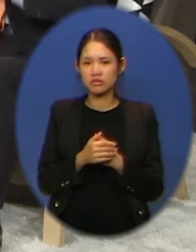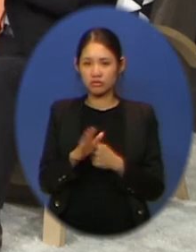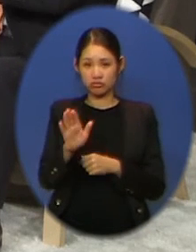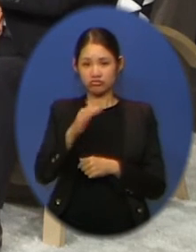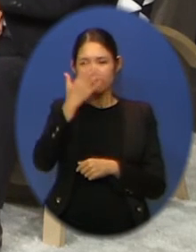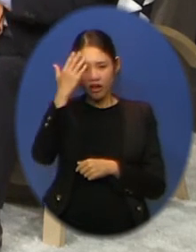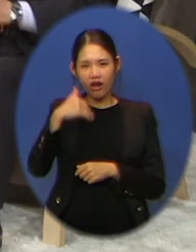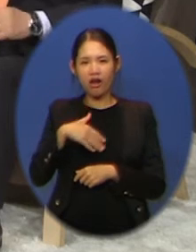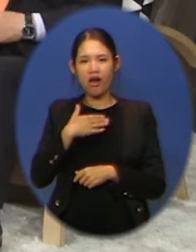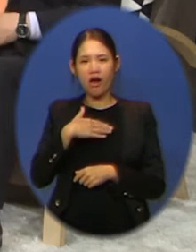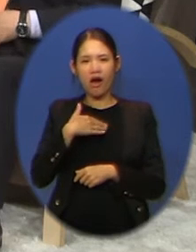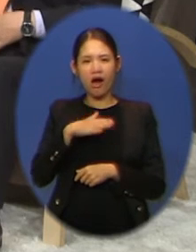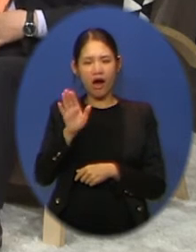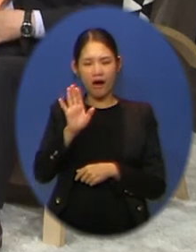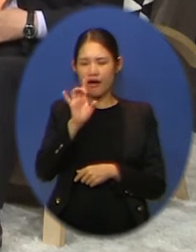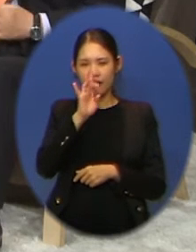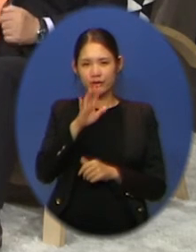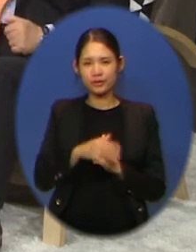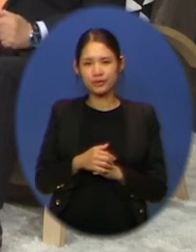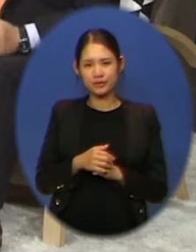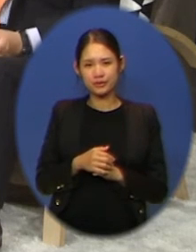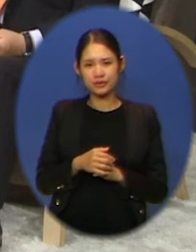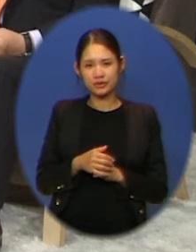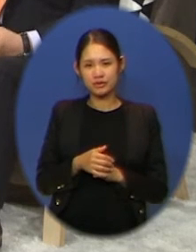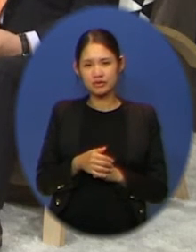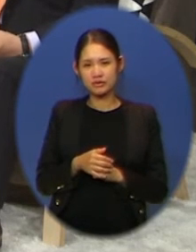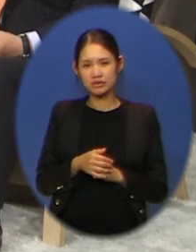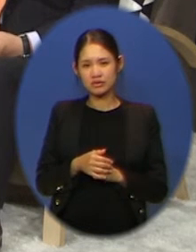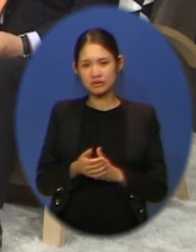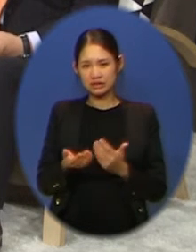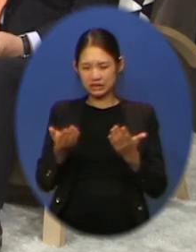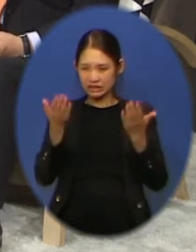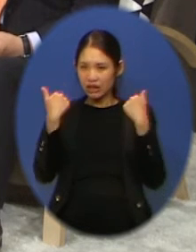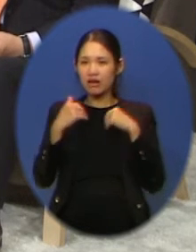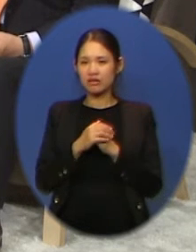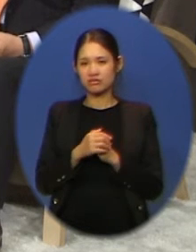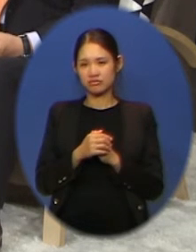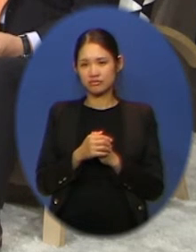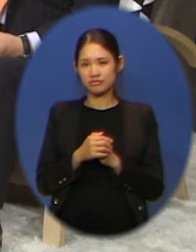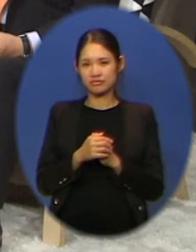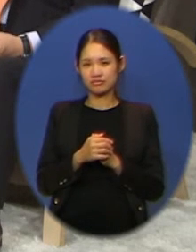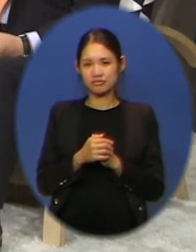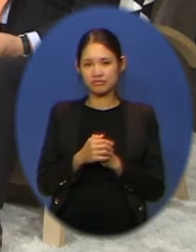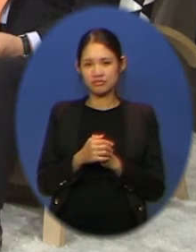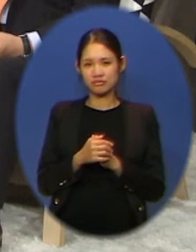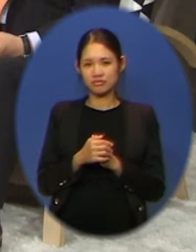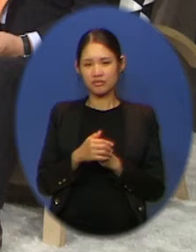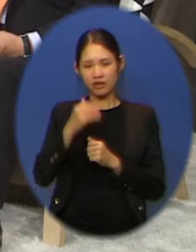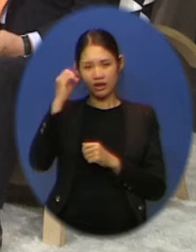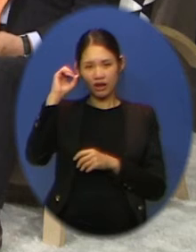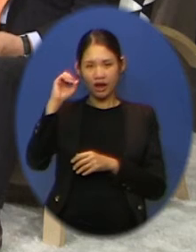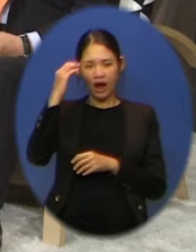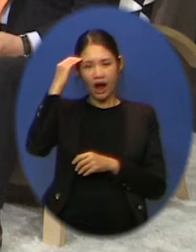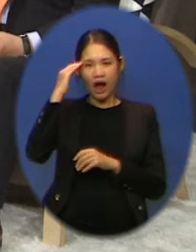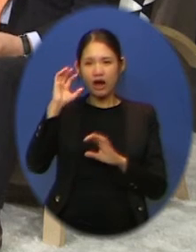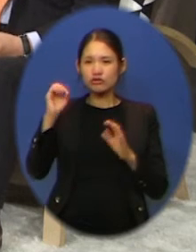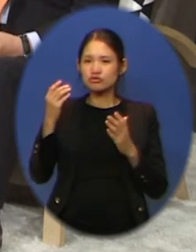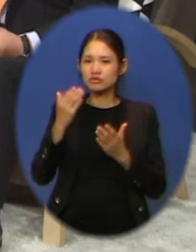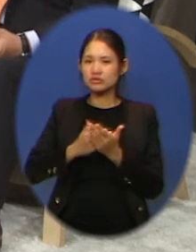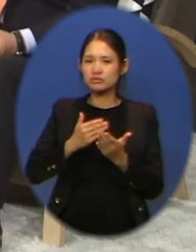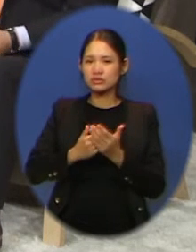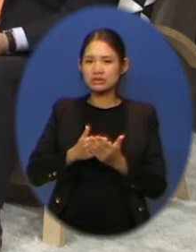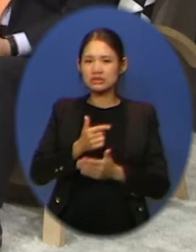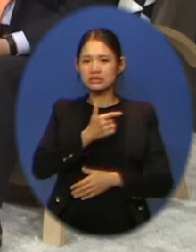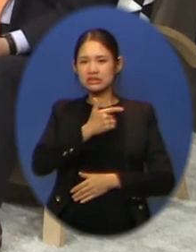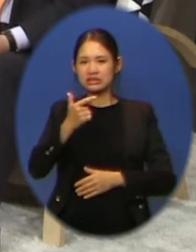큰일입니다. 지금도 잘 모르는 내용이에요. 그거 뭐 지난 거니까 알아들어서 그때 한국 신문에 크게 났다 자랑스럽다 그러면 난 가는 겁니다.